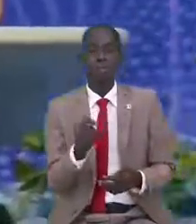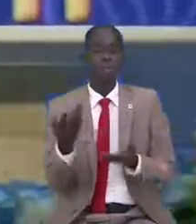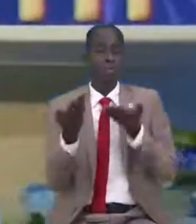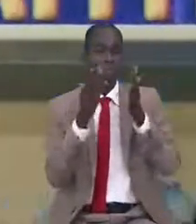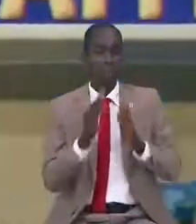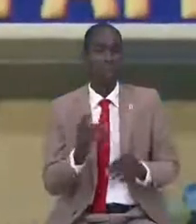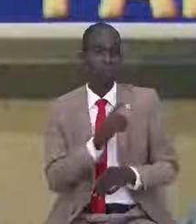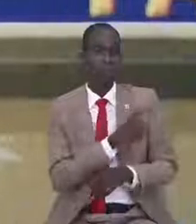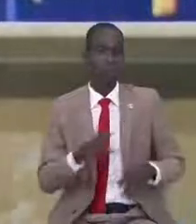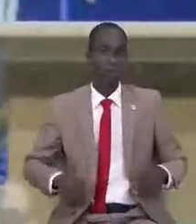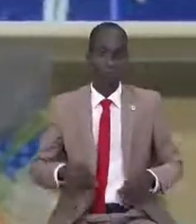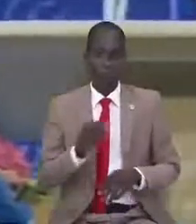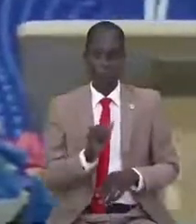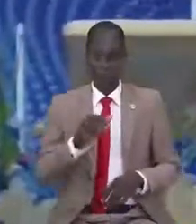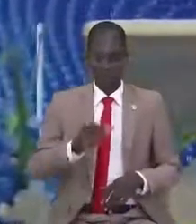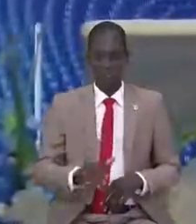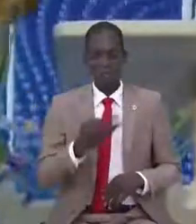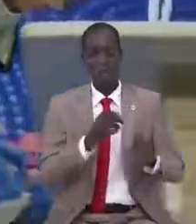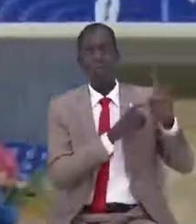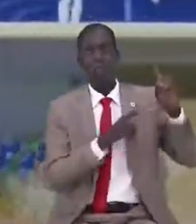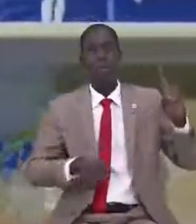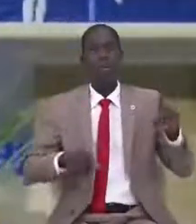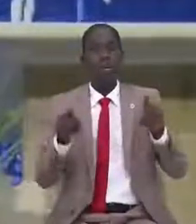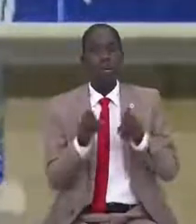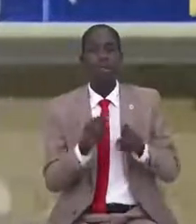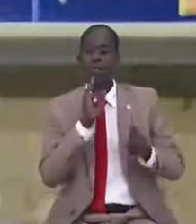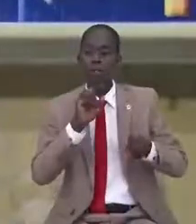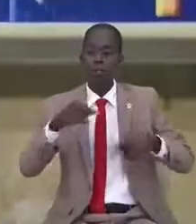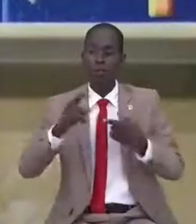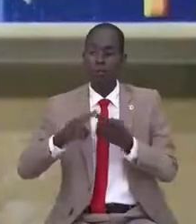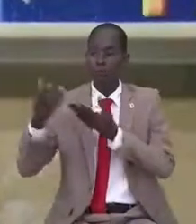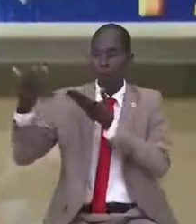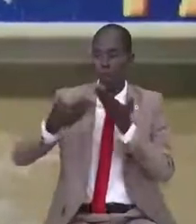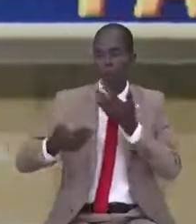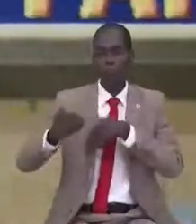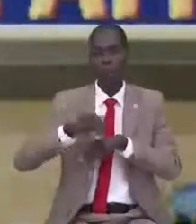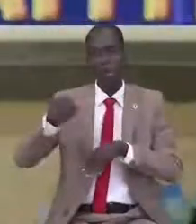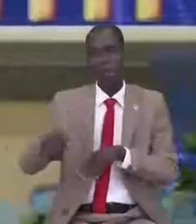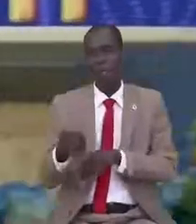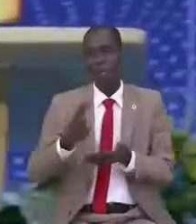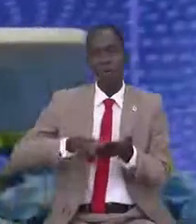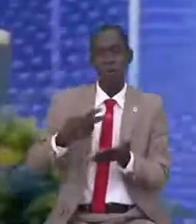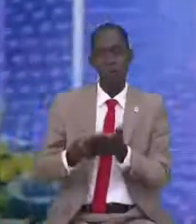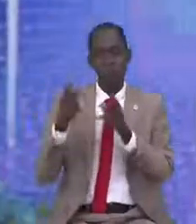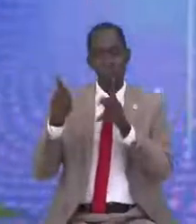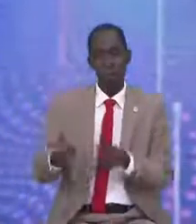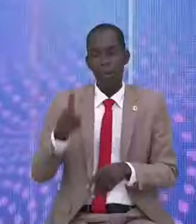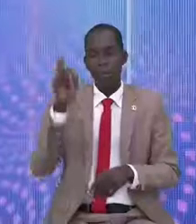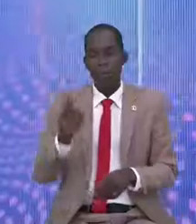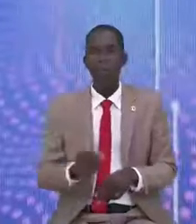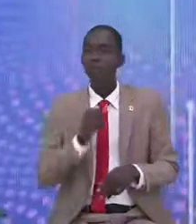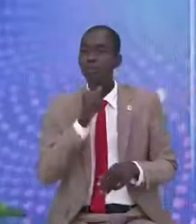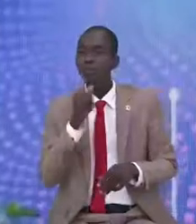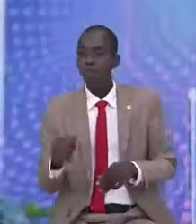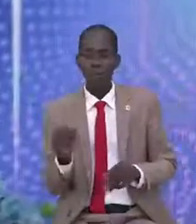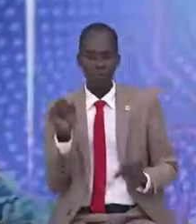du Seigneur, l'enfant de Dieu. Comme il va restaurer une autre personne, alors il ne